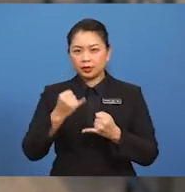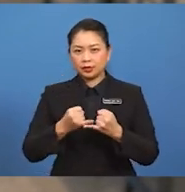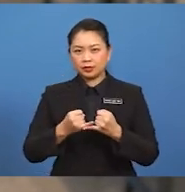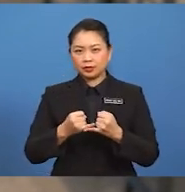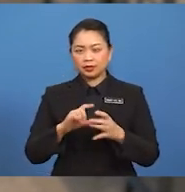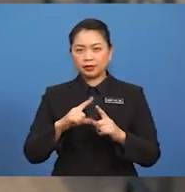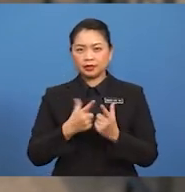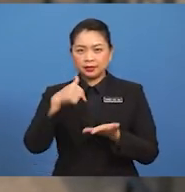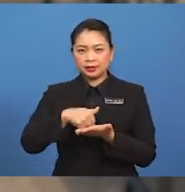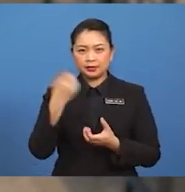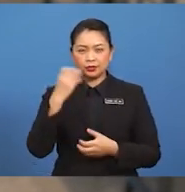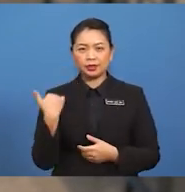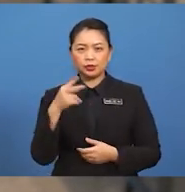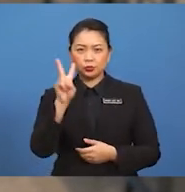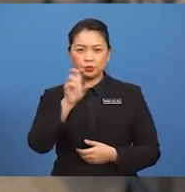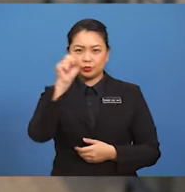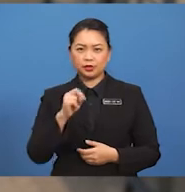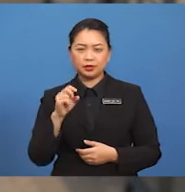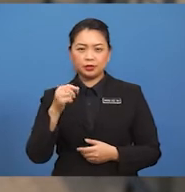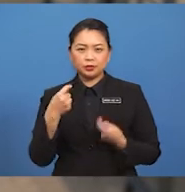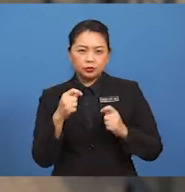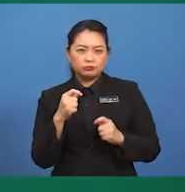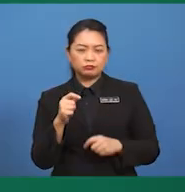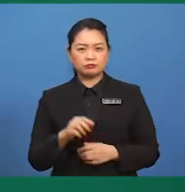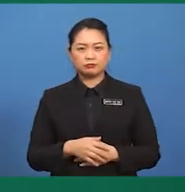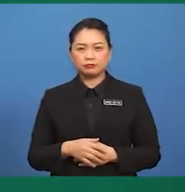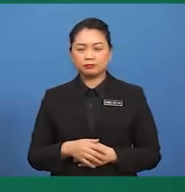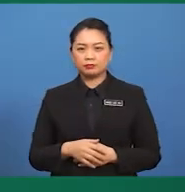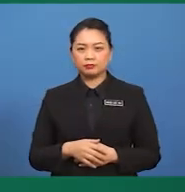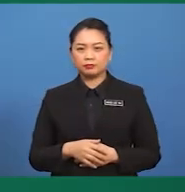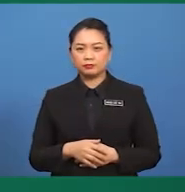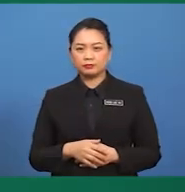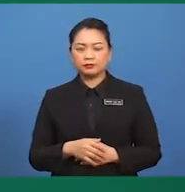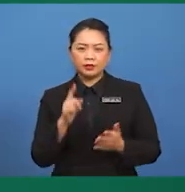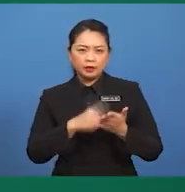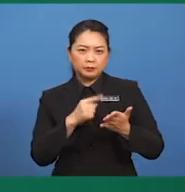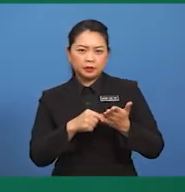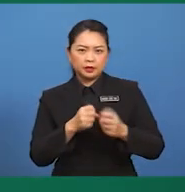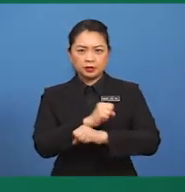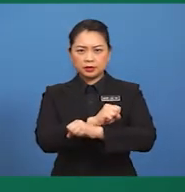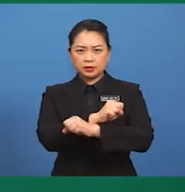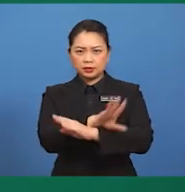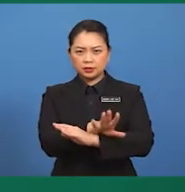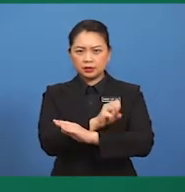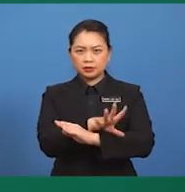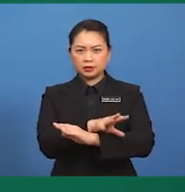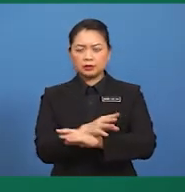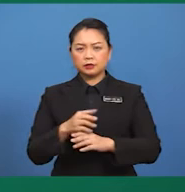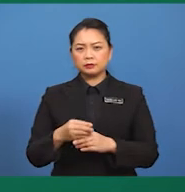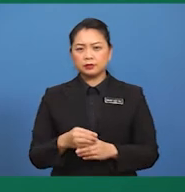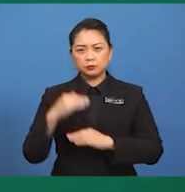ini, ada dua soalan yang cikgu nak murid-murid cuba fikirkan. Pertama, apakah kesan